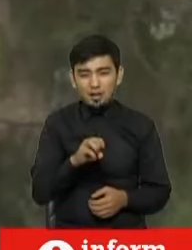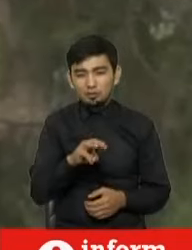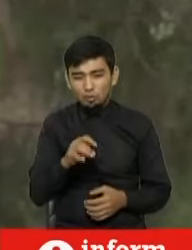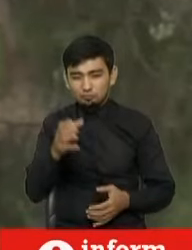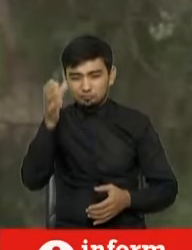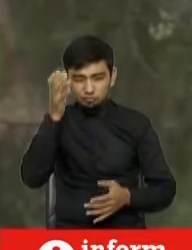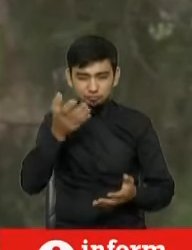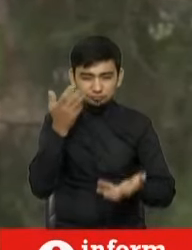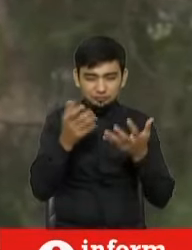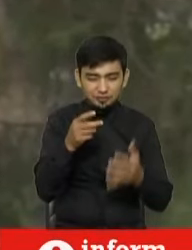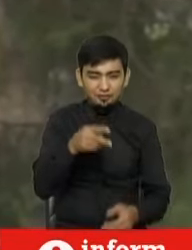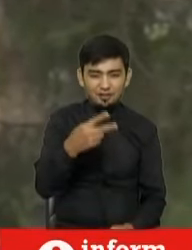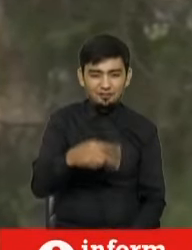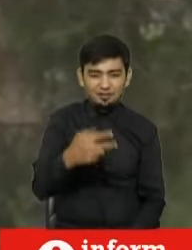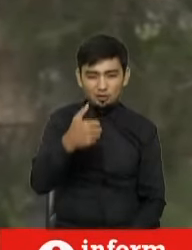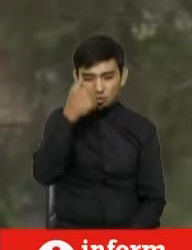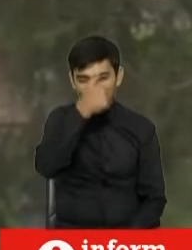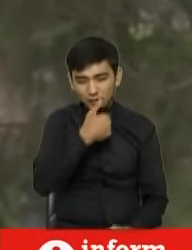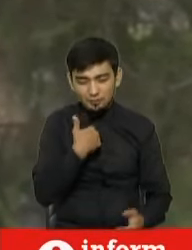воздуха 202